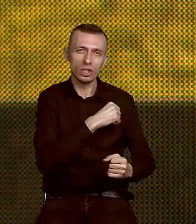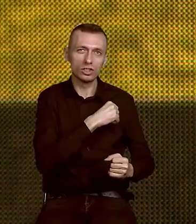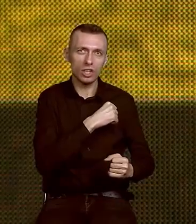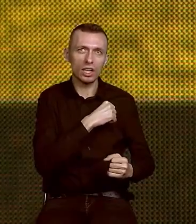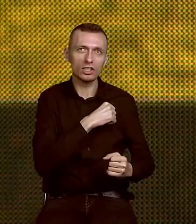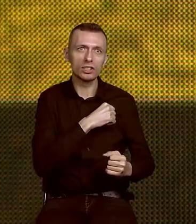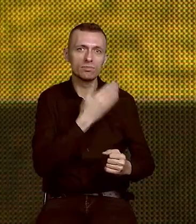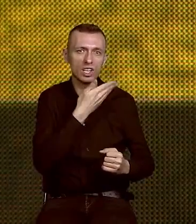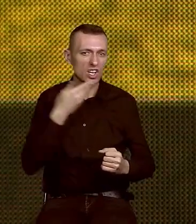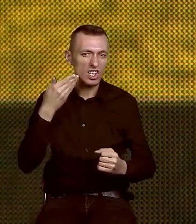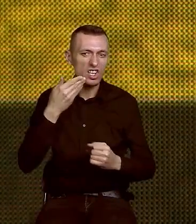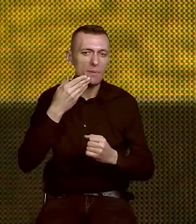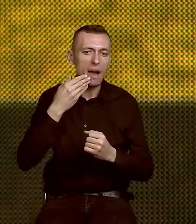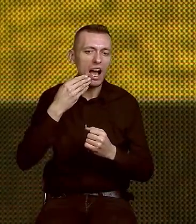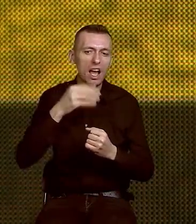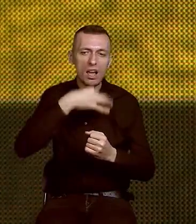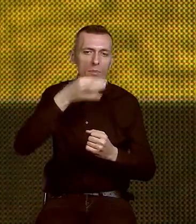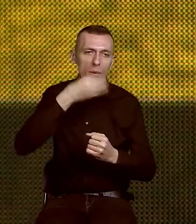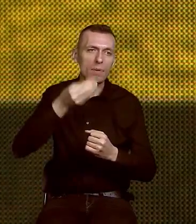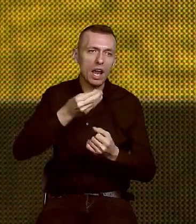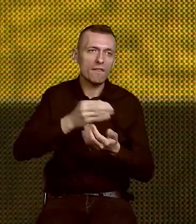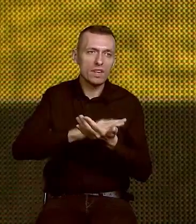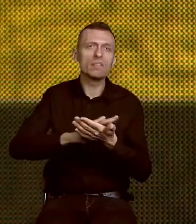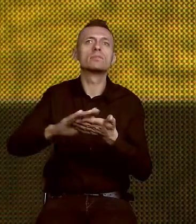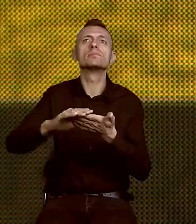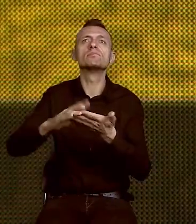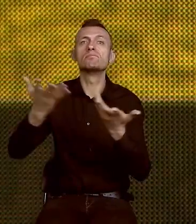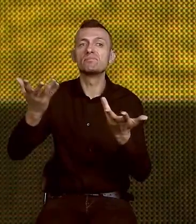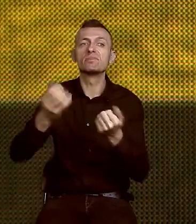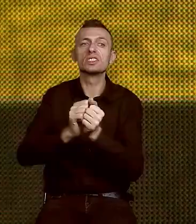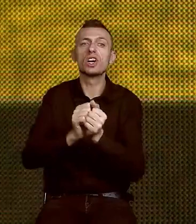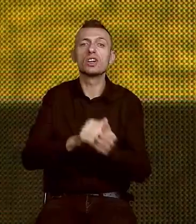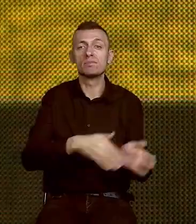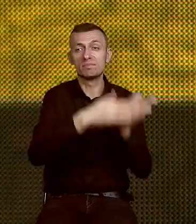na zakończenie. Kilka praktycznych sposobów walki z pokusami.